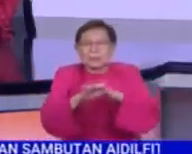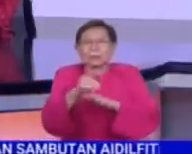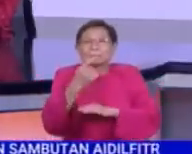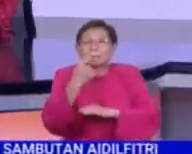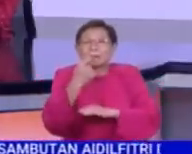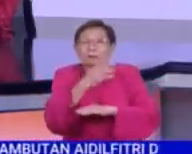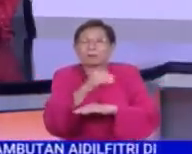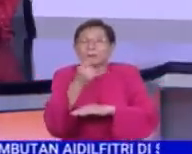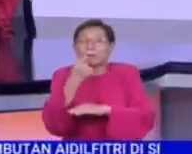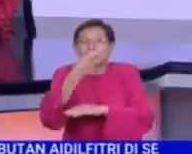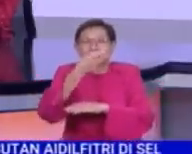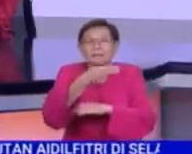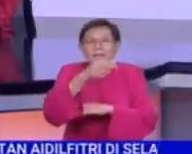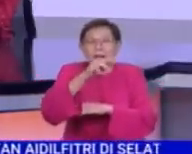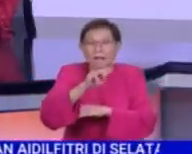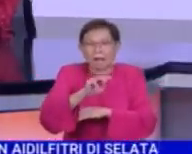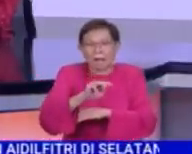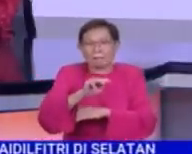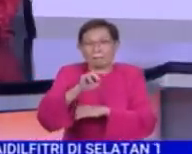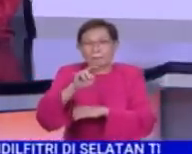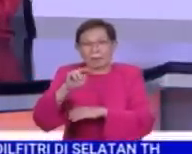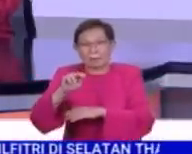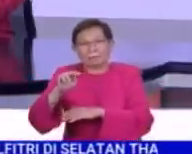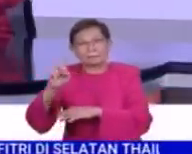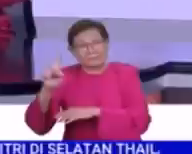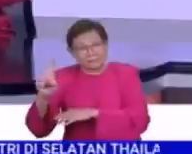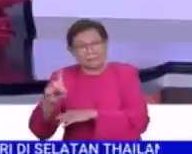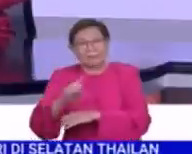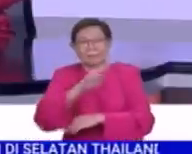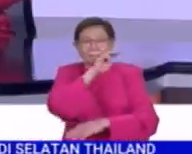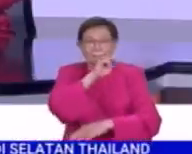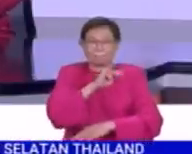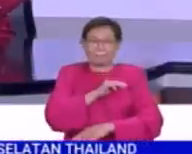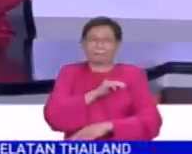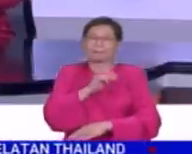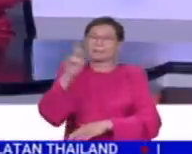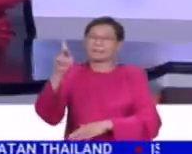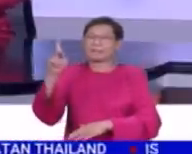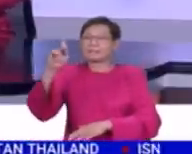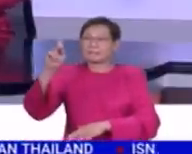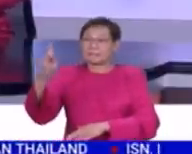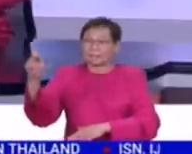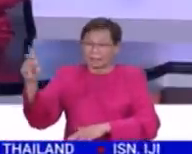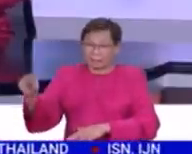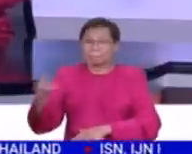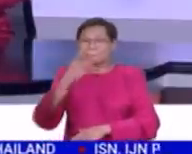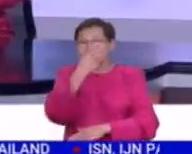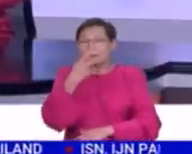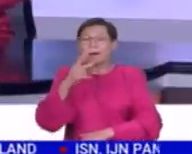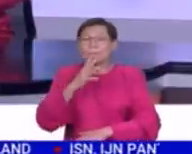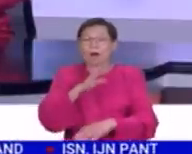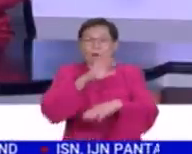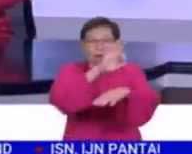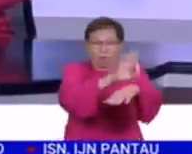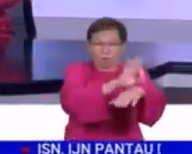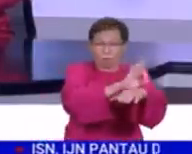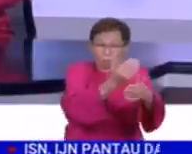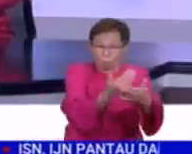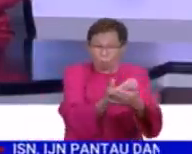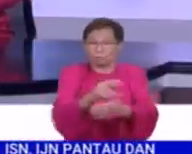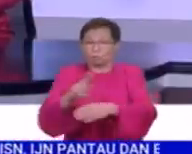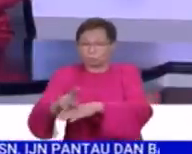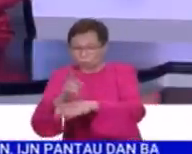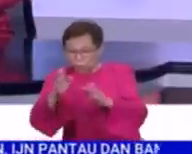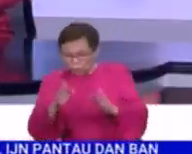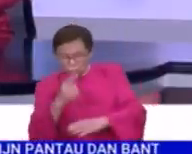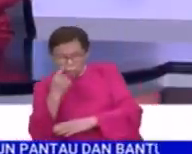mulut HFMD. Menteri Kesihatan Khairi Jamaluddin berkata dengan fungsi terbaru itu, pengguna boleh melihat kawasan